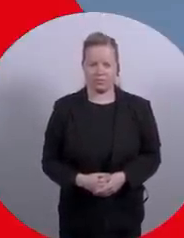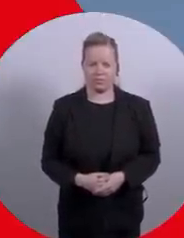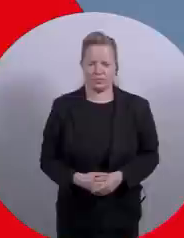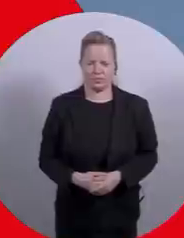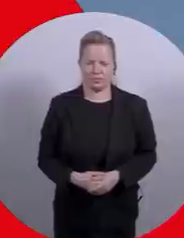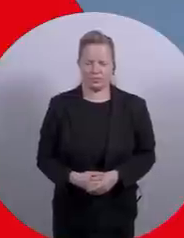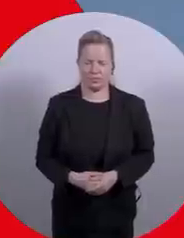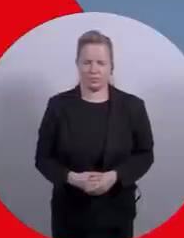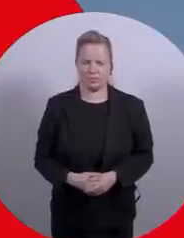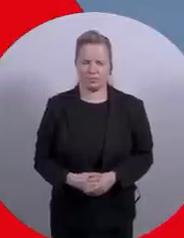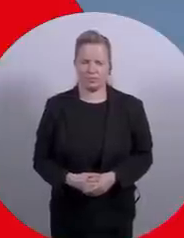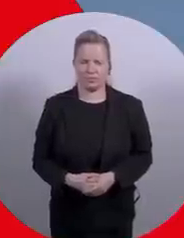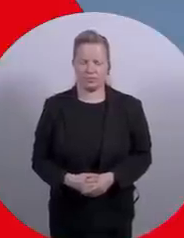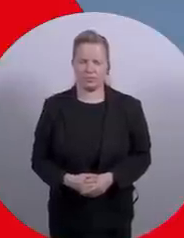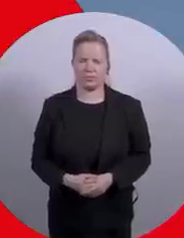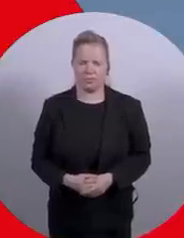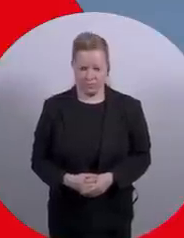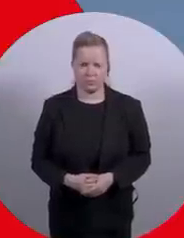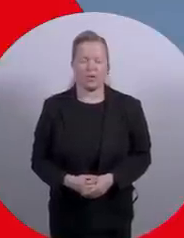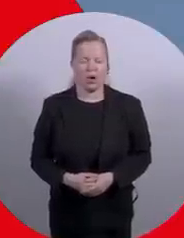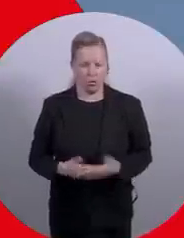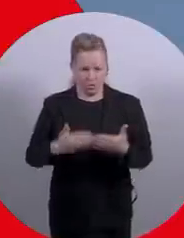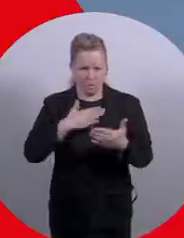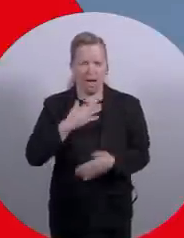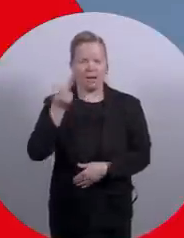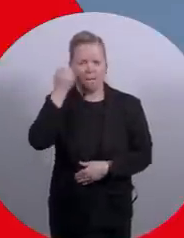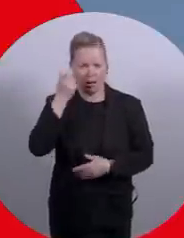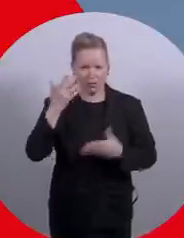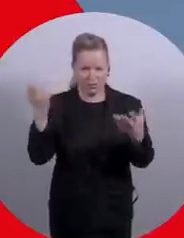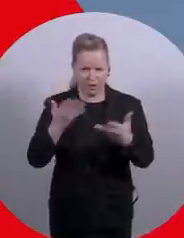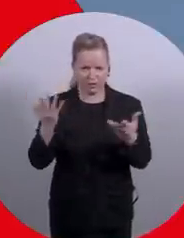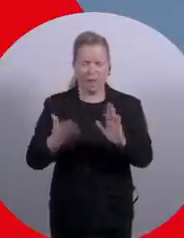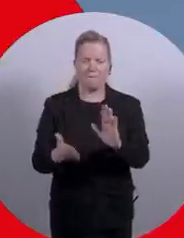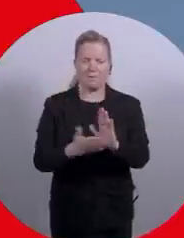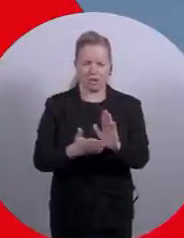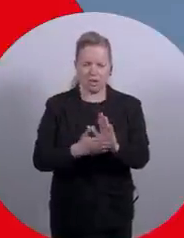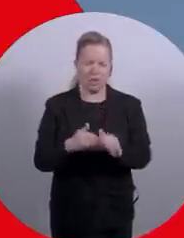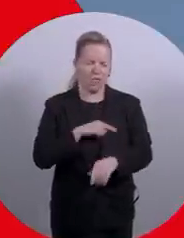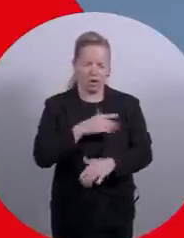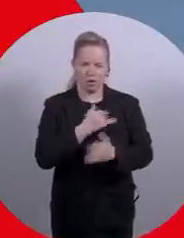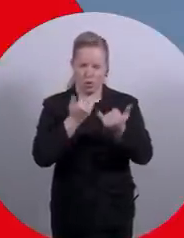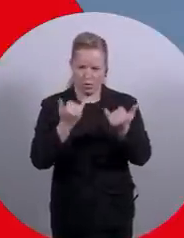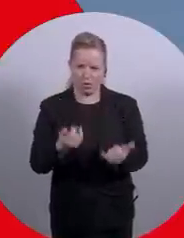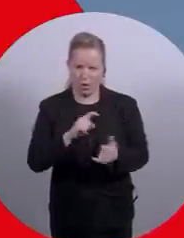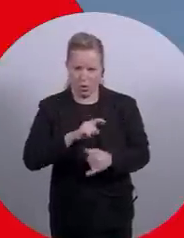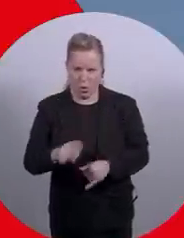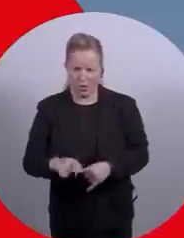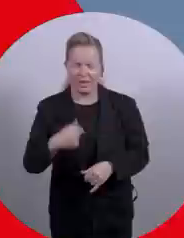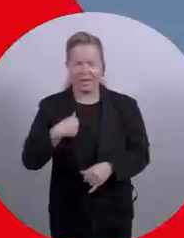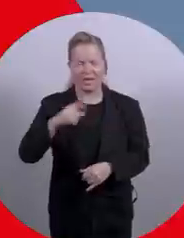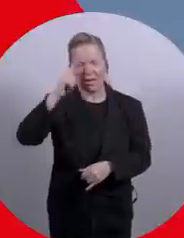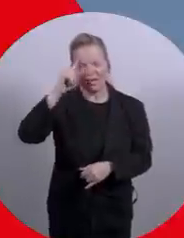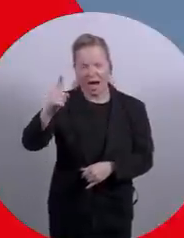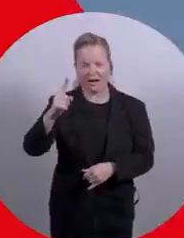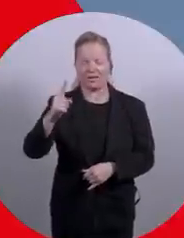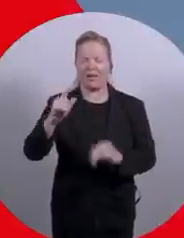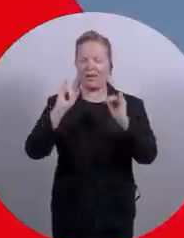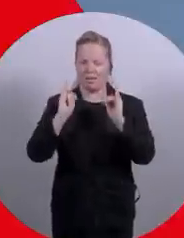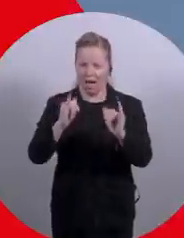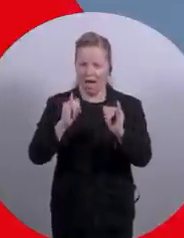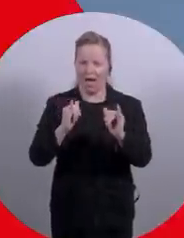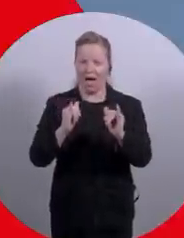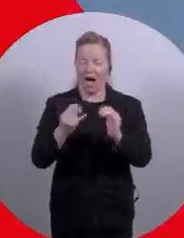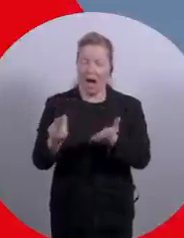und das ist meiner Ansicht noch dann eine Bestätigung von dem wie schon herkommen bin dass immer Tochter auch der